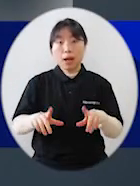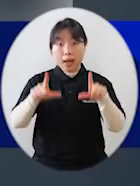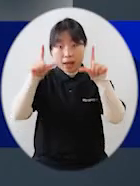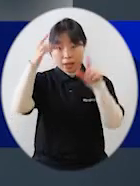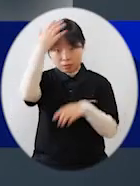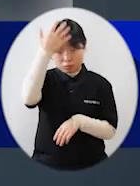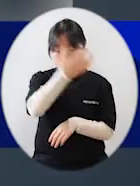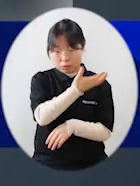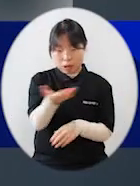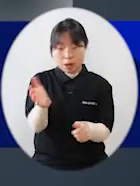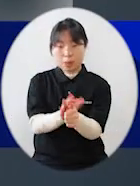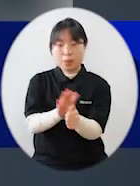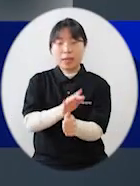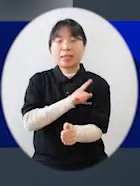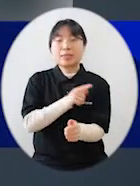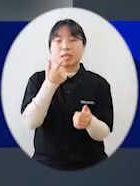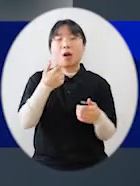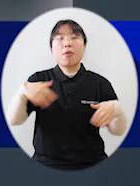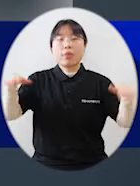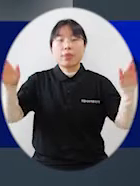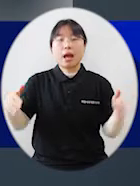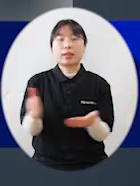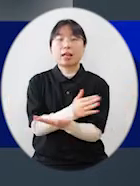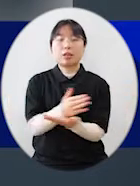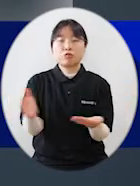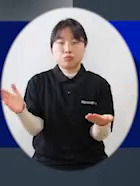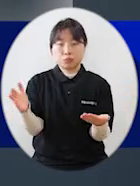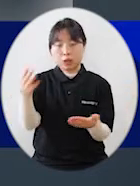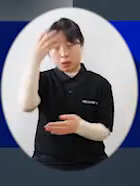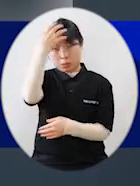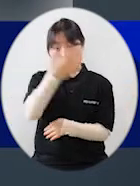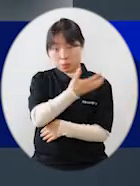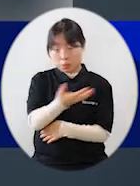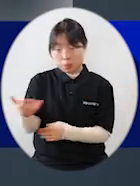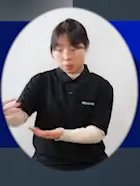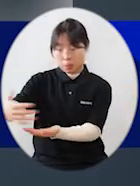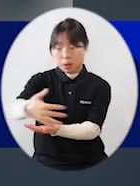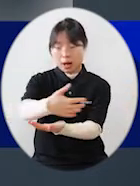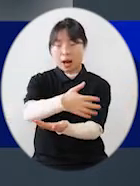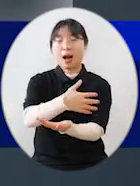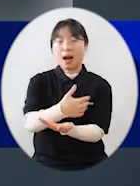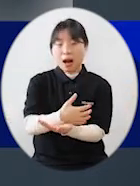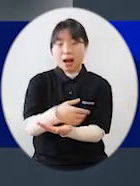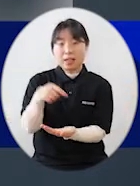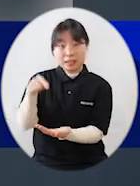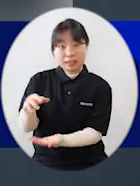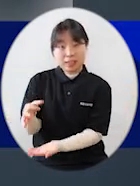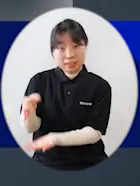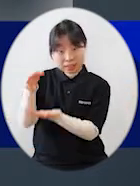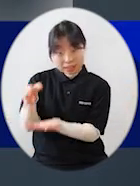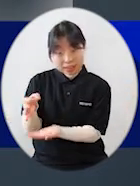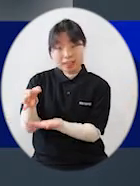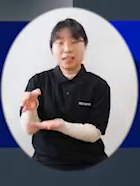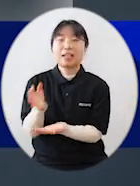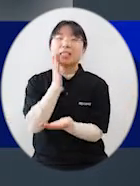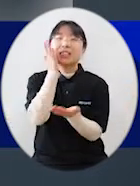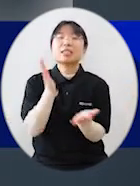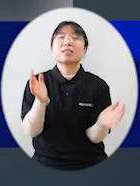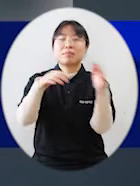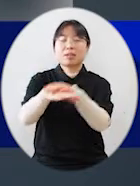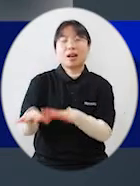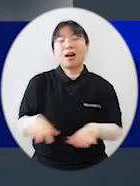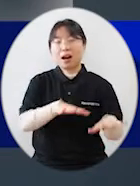이렇게 천산암을 통해서 모아진 기금을 갖고 김장나눔, 사랑의 김장나눔 사업을 하면서